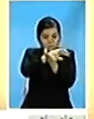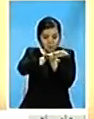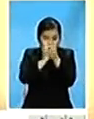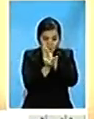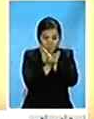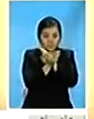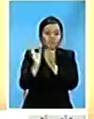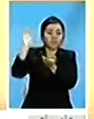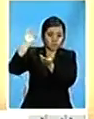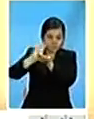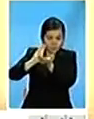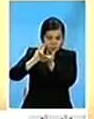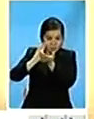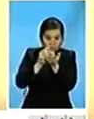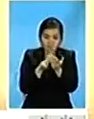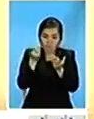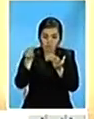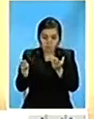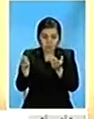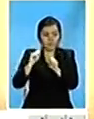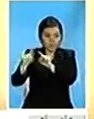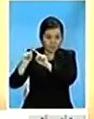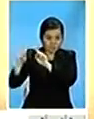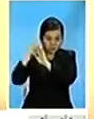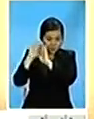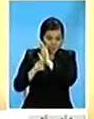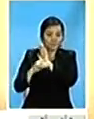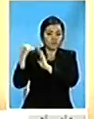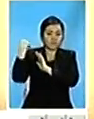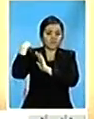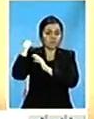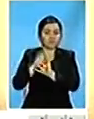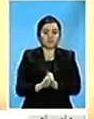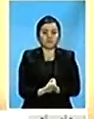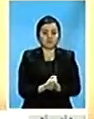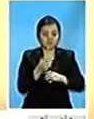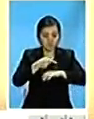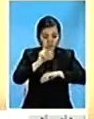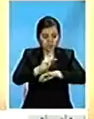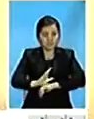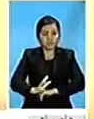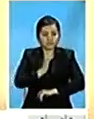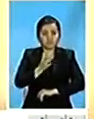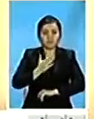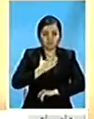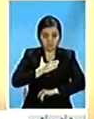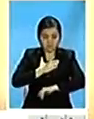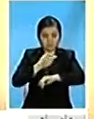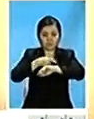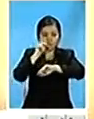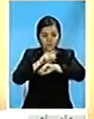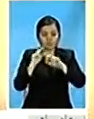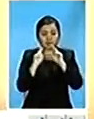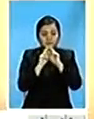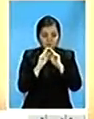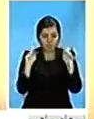งงบประมาณท่านประธานที่เคารพครับในนามของประธานคณะกร